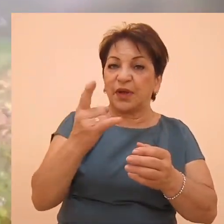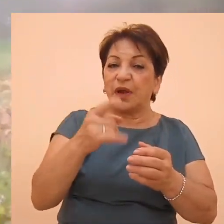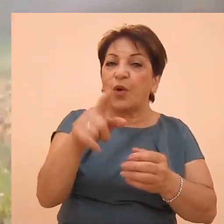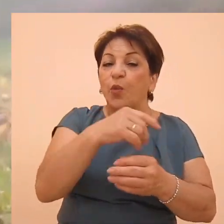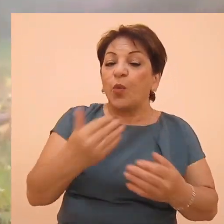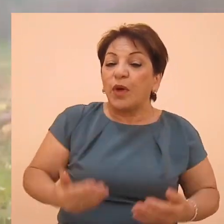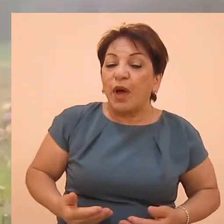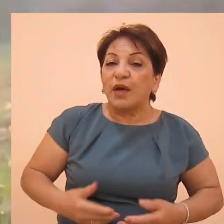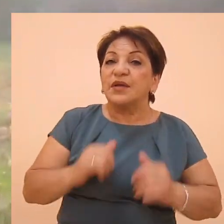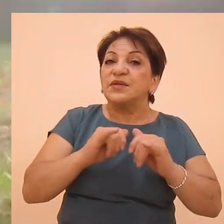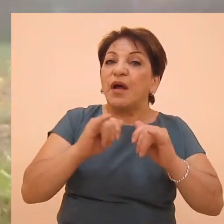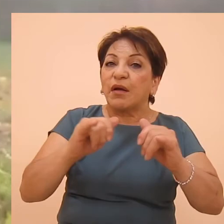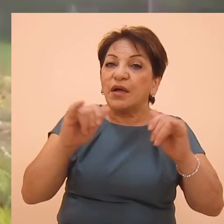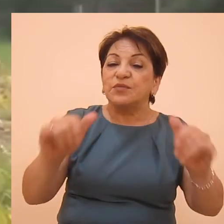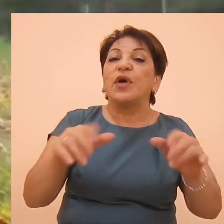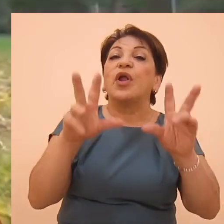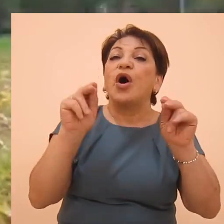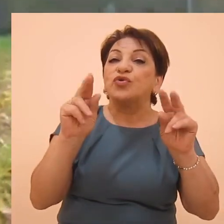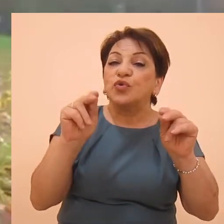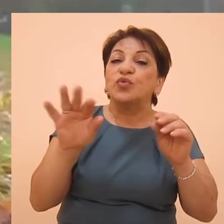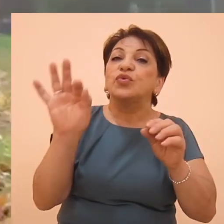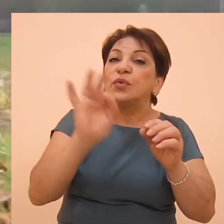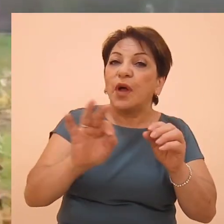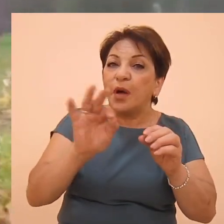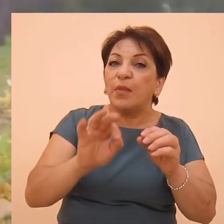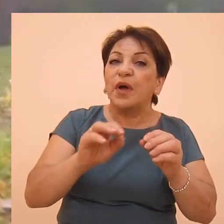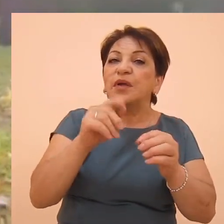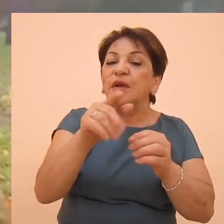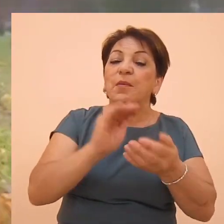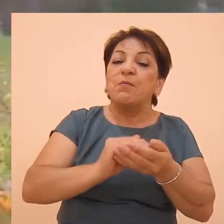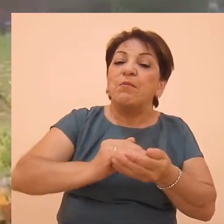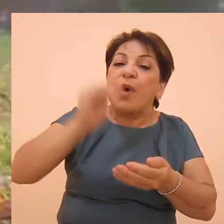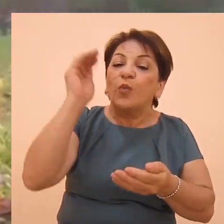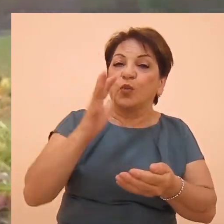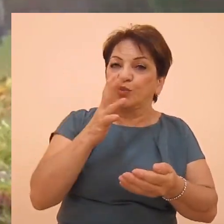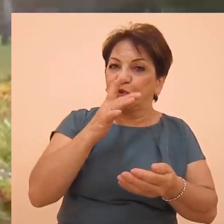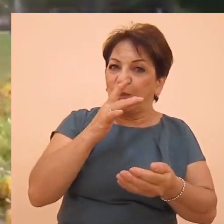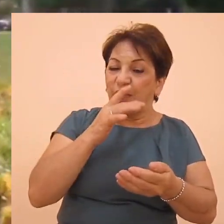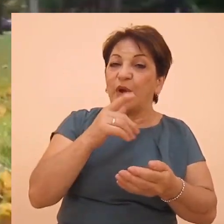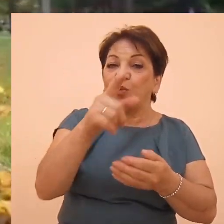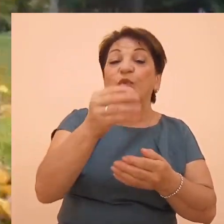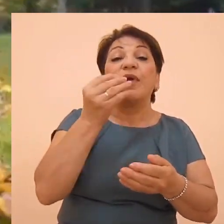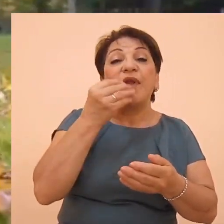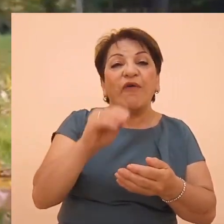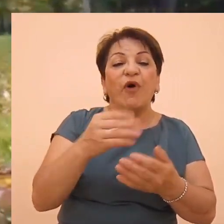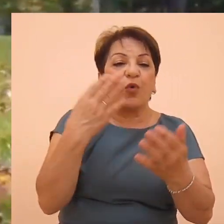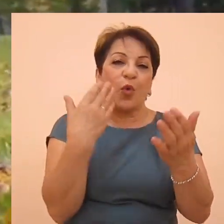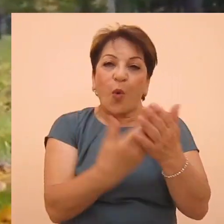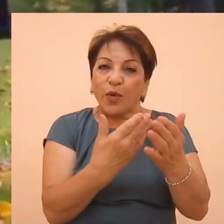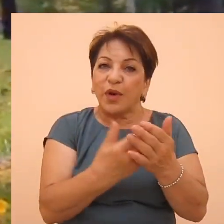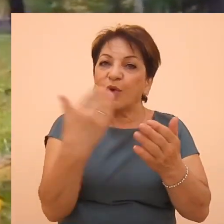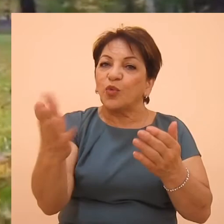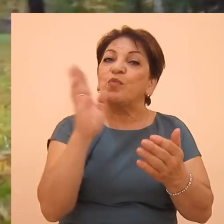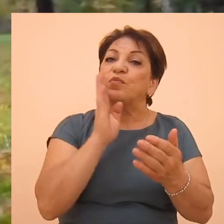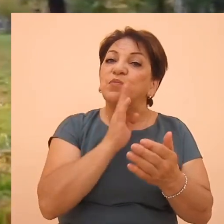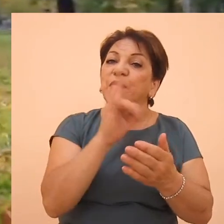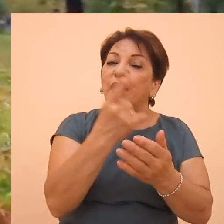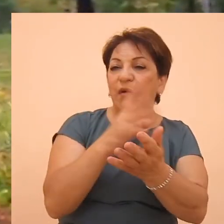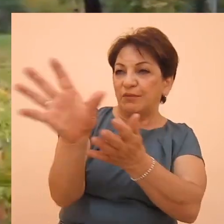զարգացումն ու կյանքի հետագա հաջողությունների հիմքը դրվում է դերմանուկ հասակից։ Եղեք լավագույն օրինակը նրանց համար